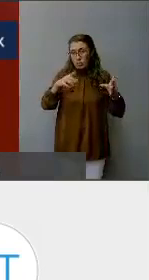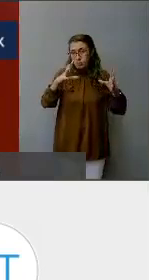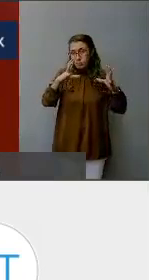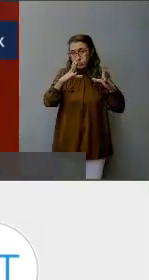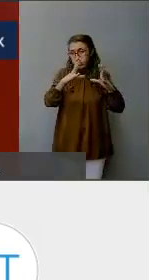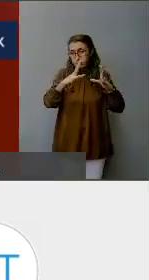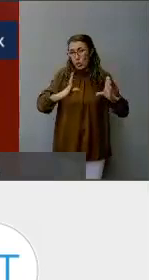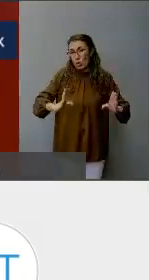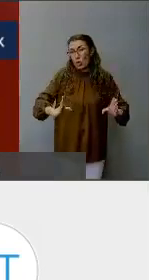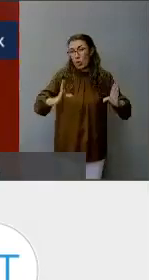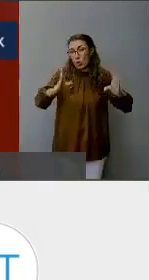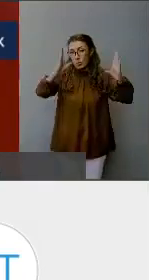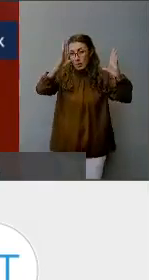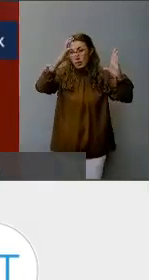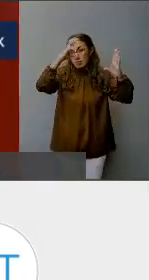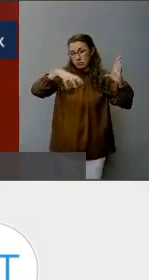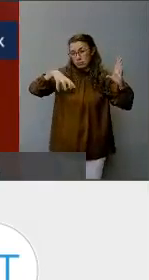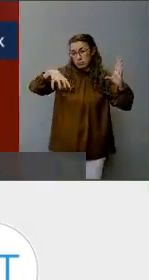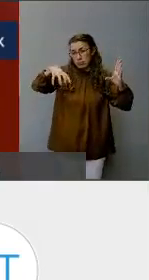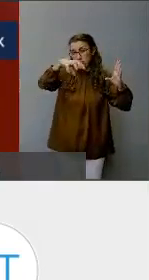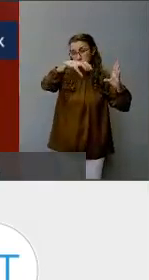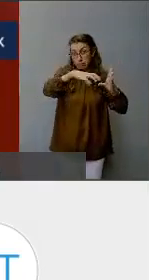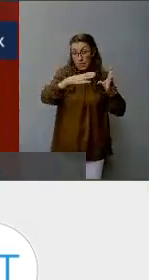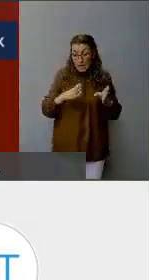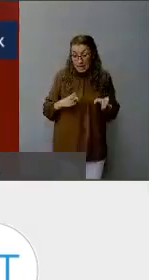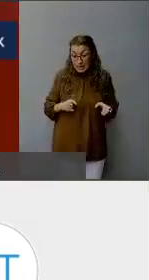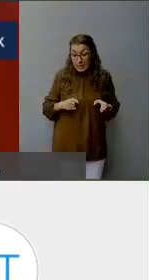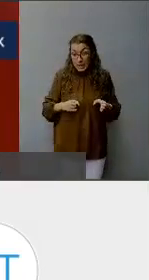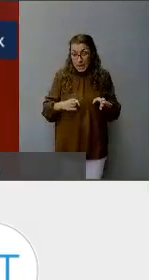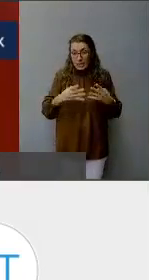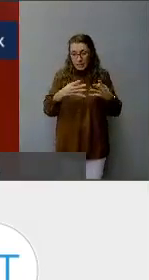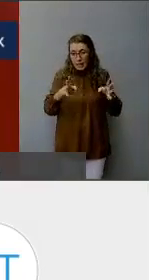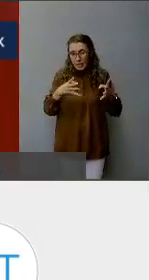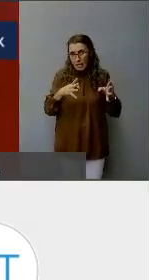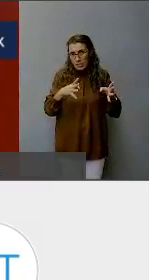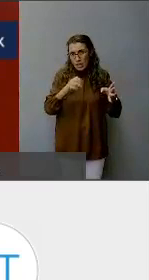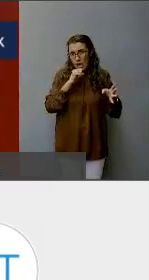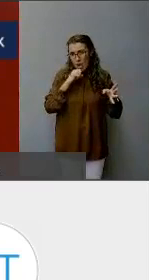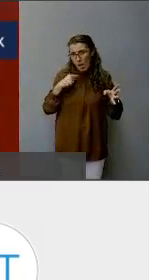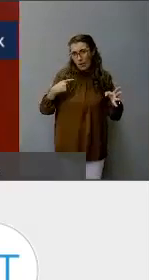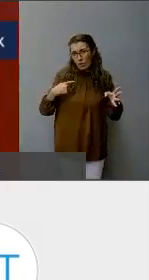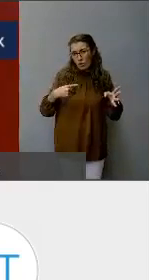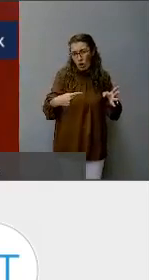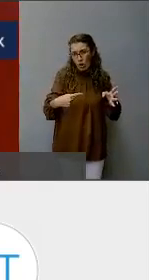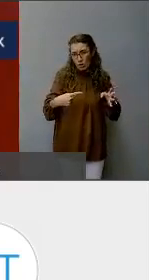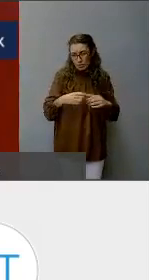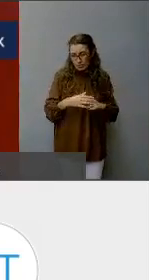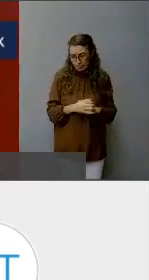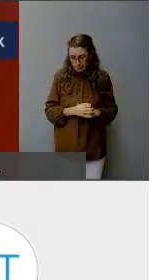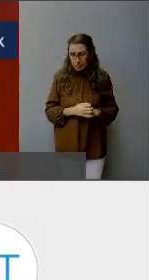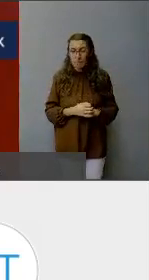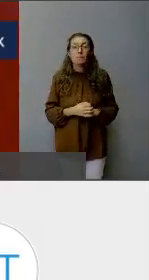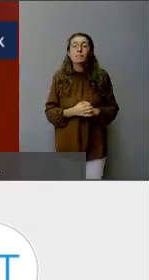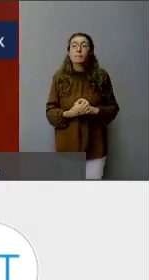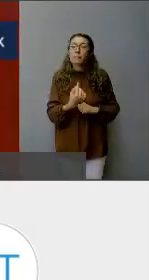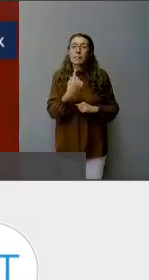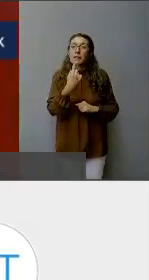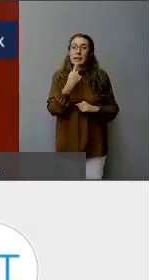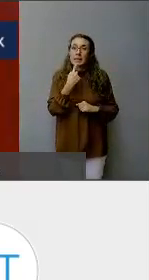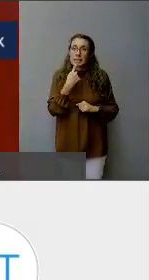supercondominio il complesso immobiliare c'è ancora per il cancello può essere percorsa attualmente soltanto